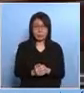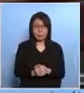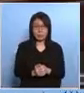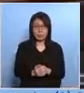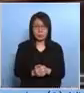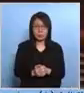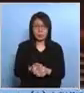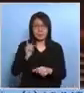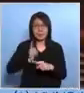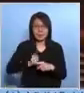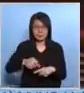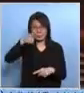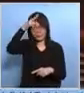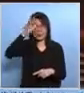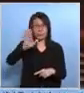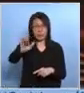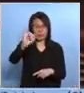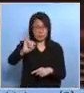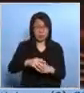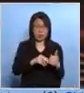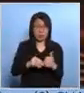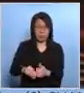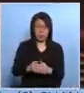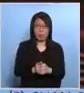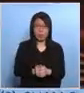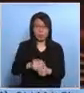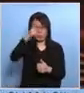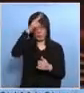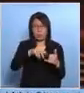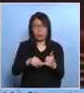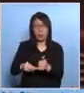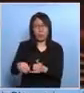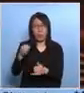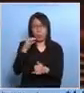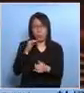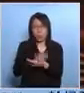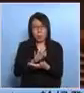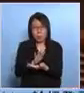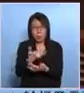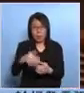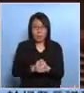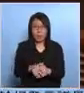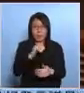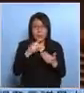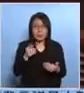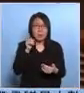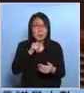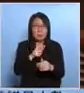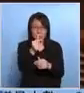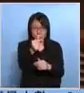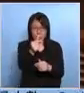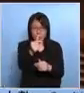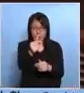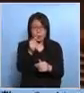樣元兇就是政府咯，就是政府拖了這麼多年，現在才由10個星期變成14個星期咯。